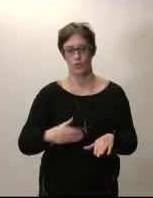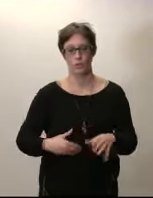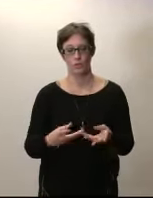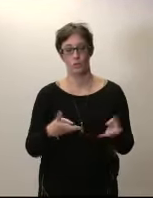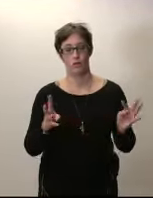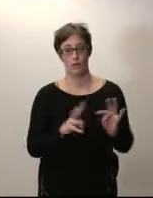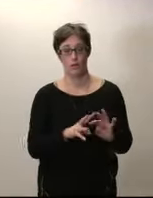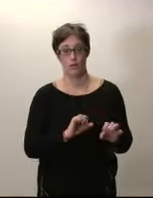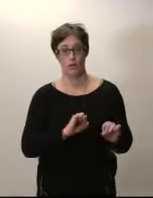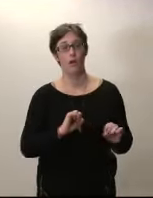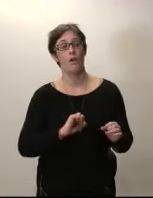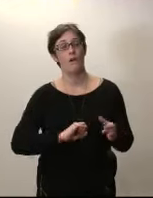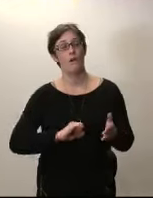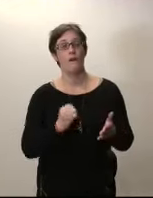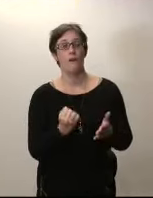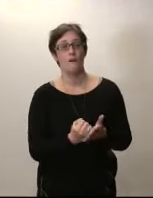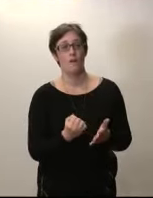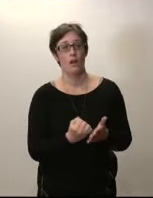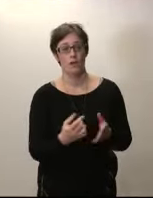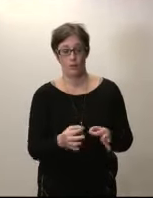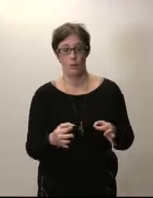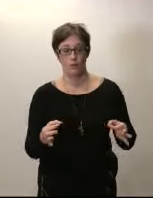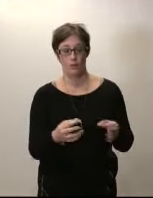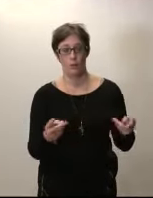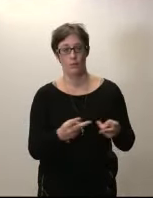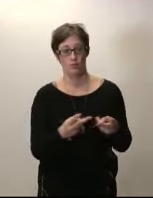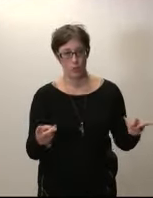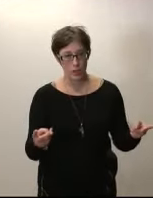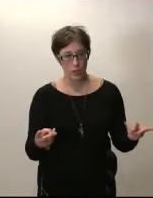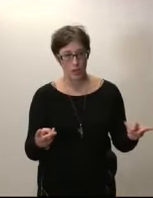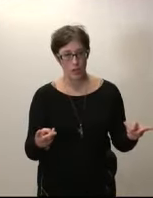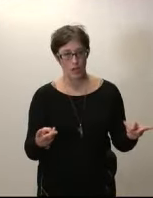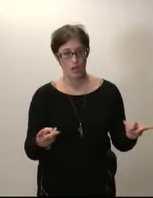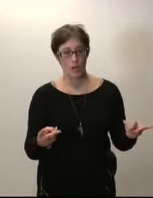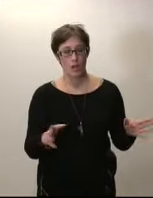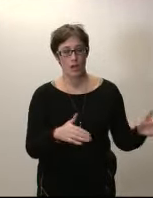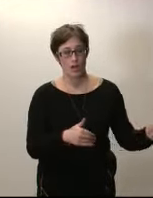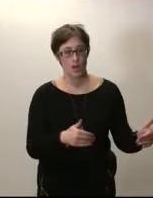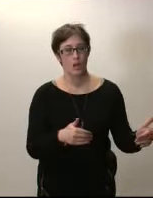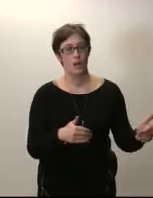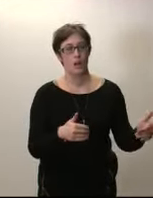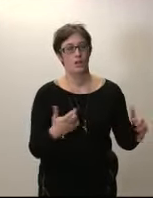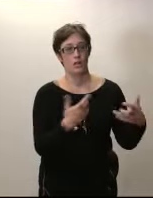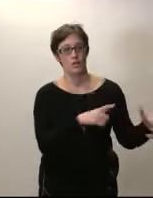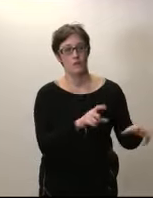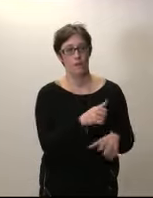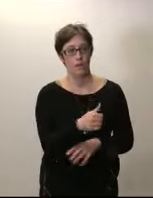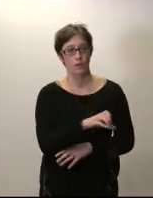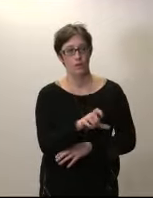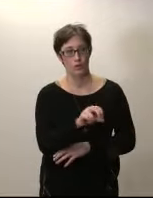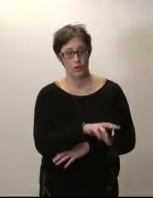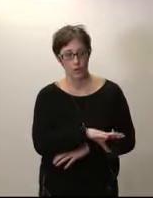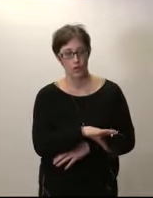décider le déclassement du domaine public communal des terrains cadastrés section 21, numéro 135 et 158,